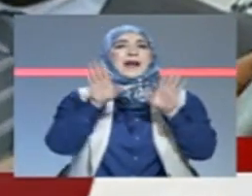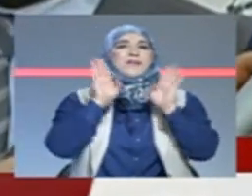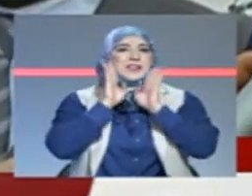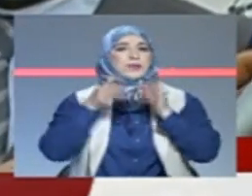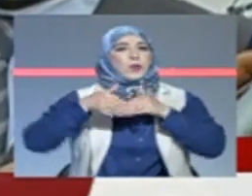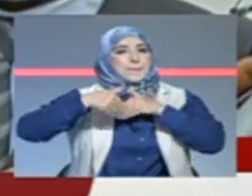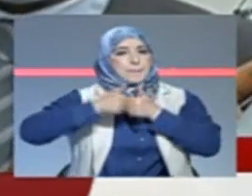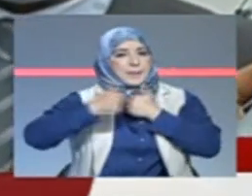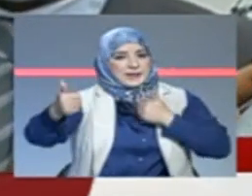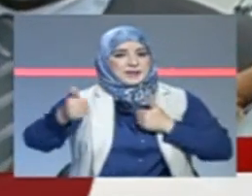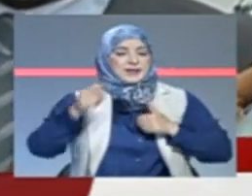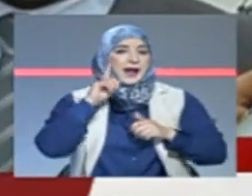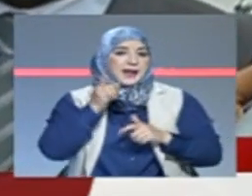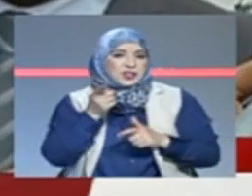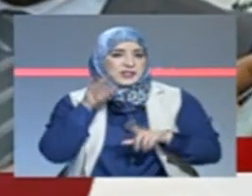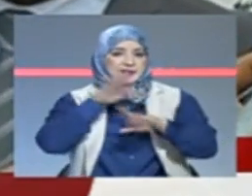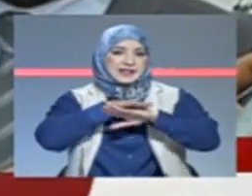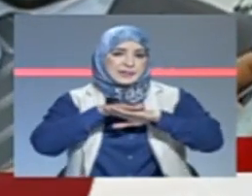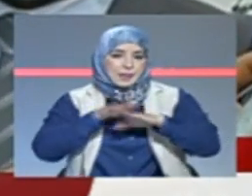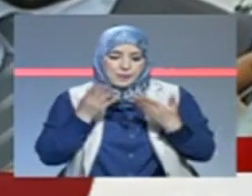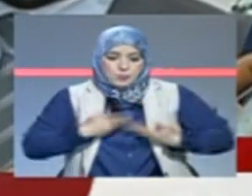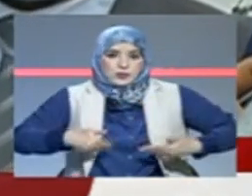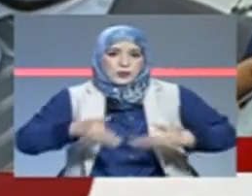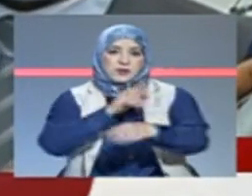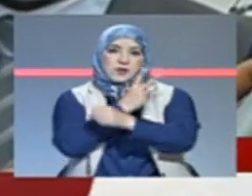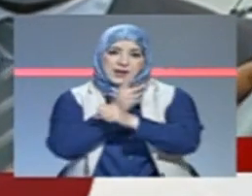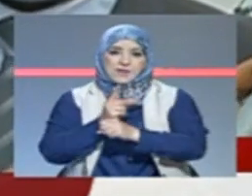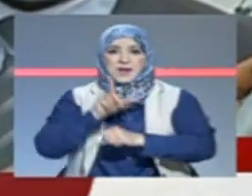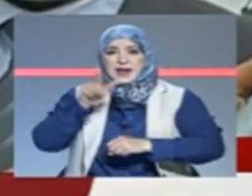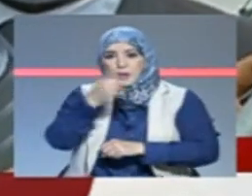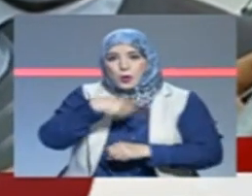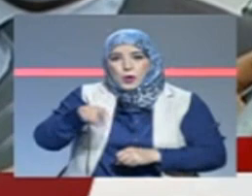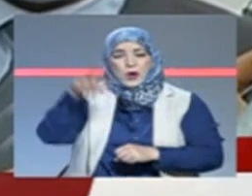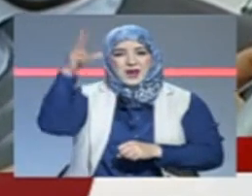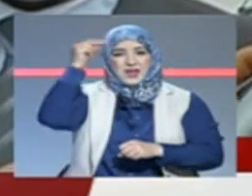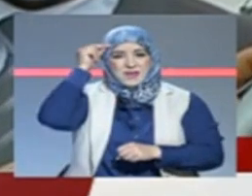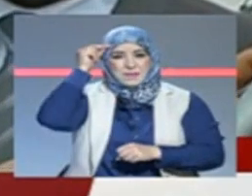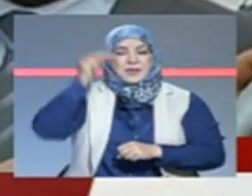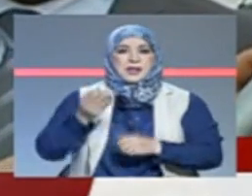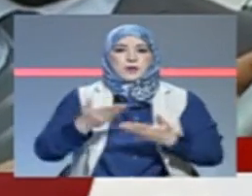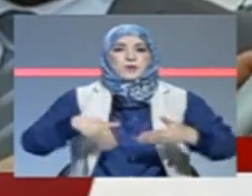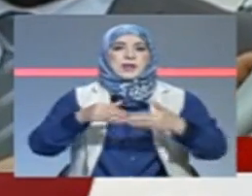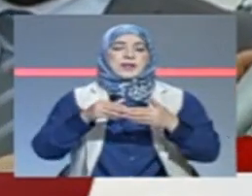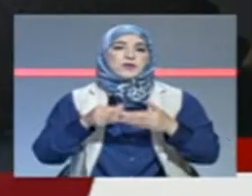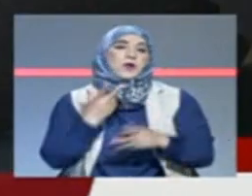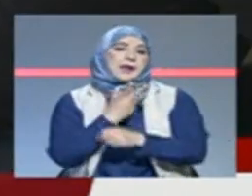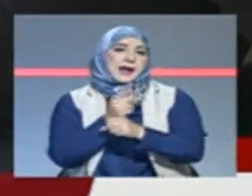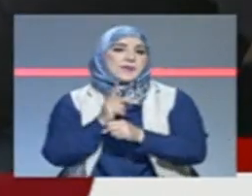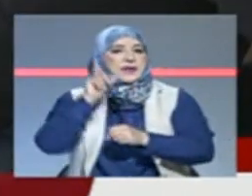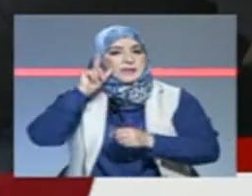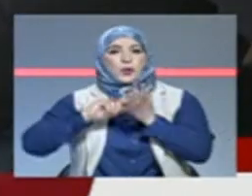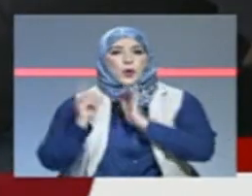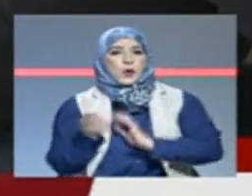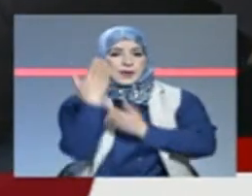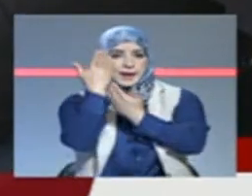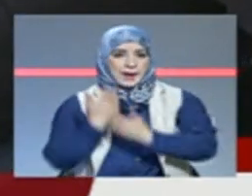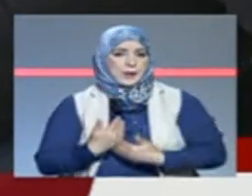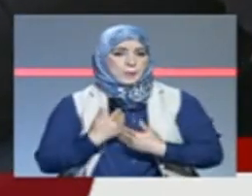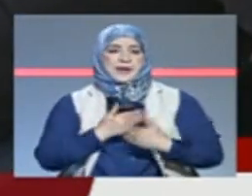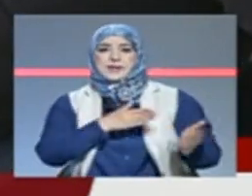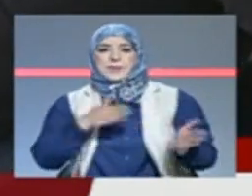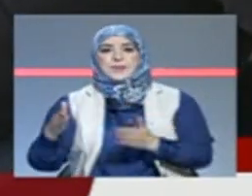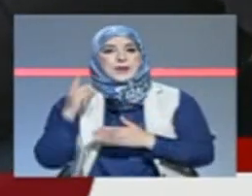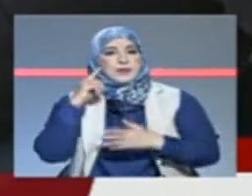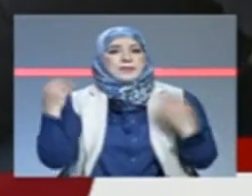أخرى خير من العيد هذا، إن شاء الله الناس كل تفهم. الوضع خطير والكل لازم نحمي بعضنا. وفيما يتعلق